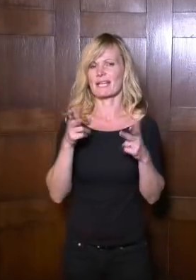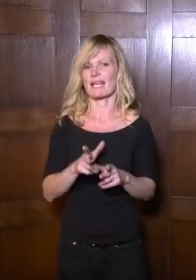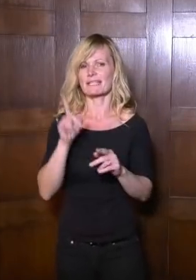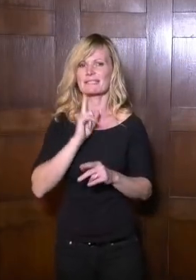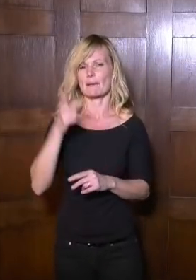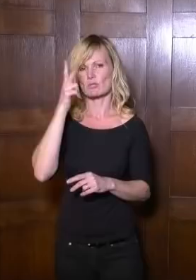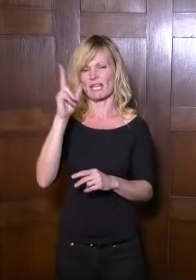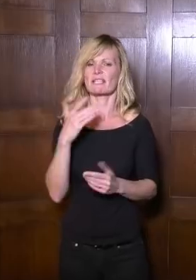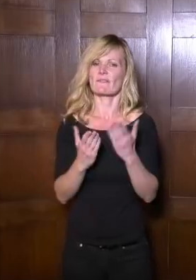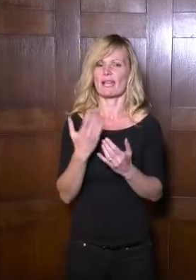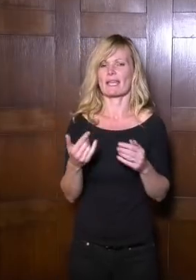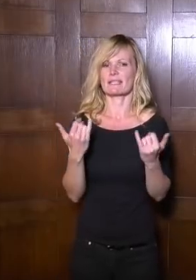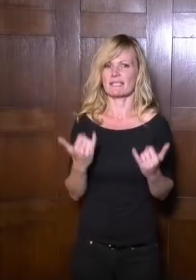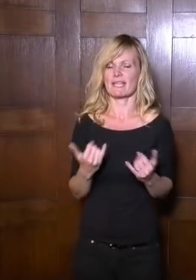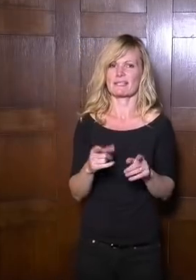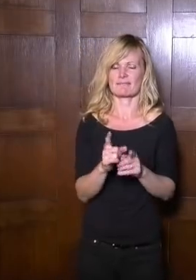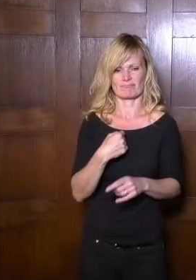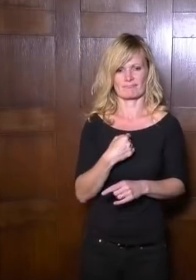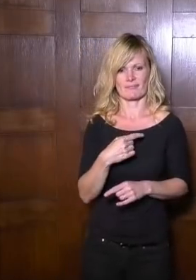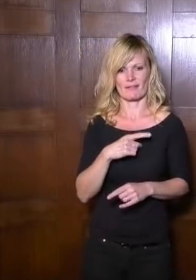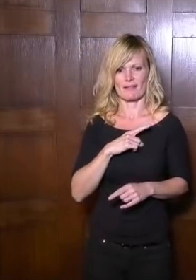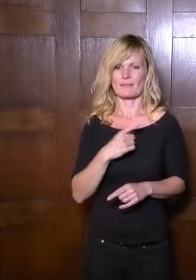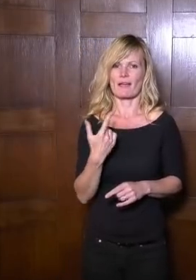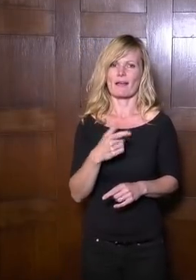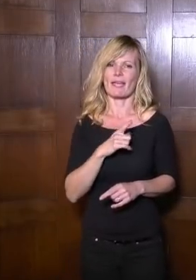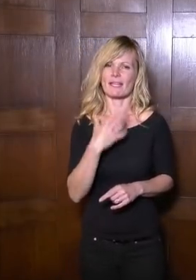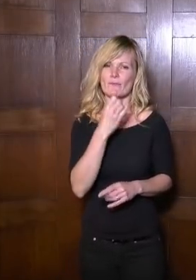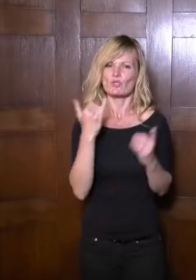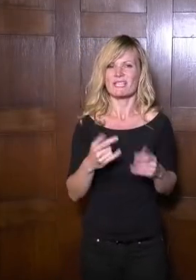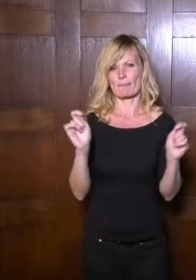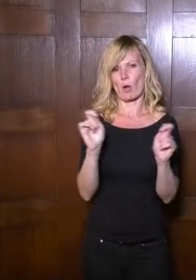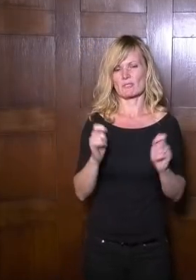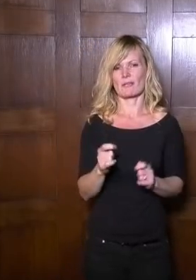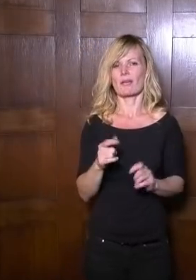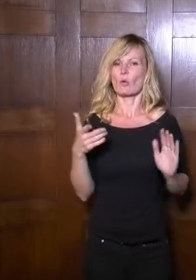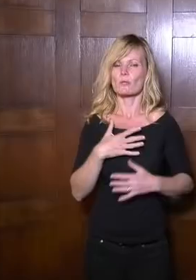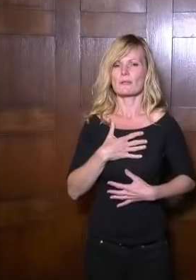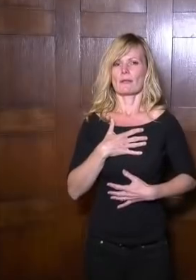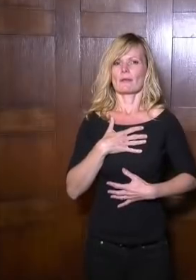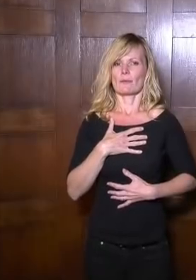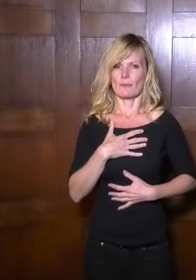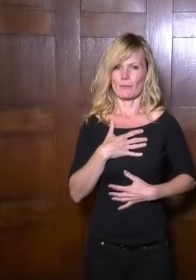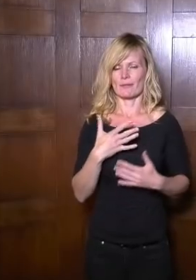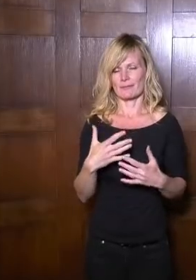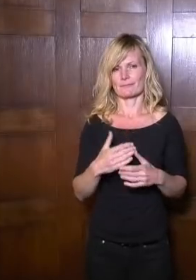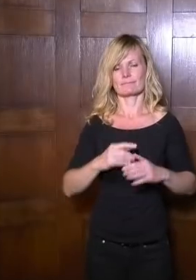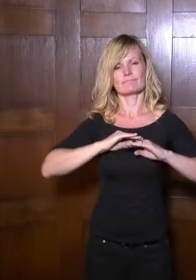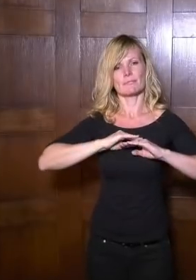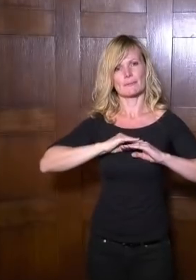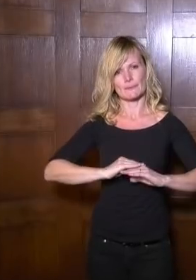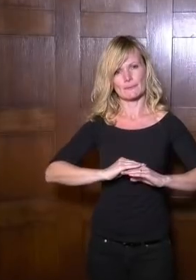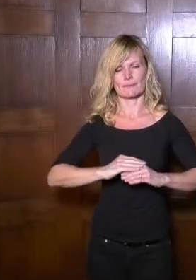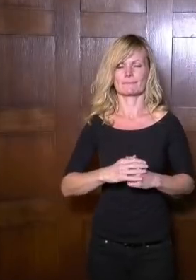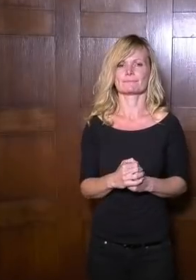mir, dass ich eigentlich jetzt eine Pause machen möchte, mal durchatmen möchte, es sacken lassen